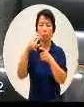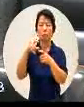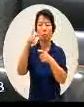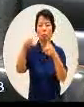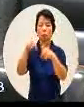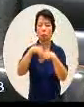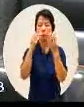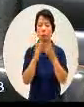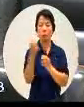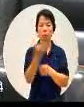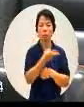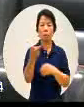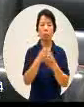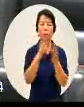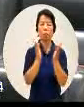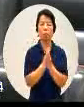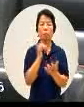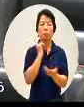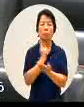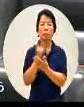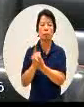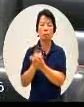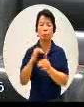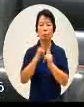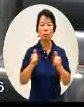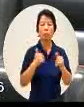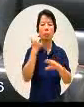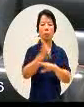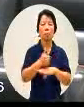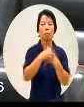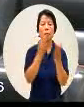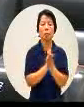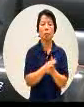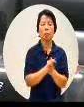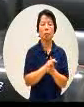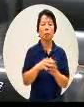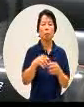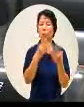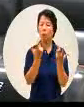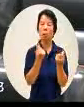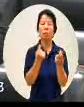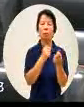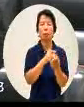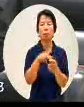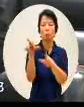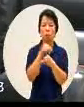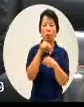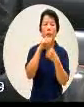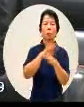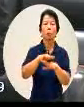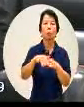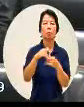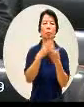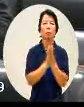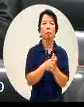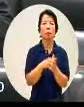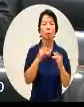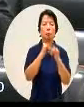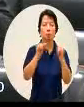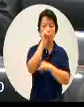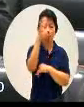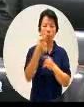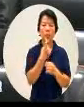至於每一個行政首長上來換一個口號那大家都會這樣做民進黨講的綠能產業